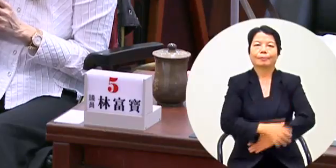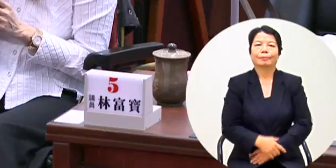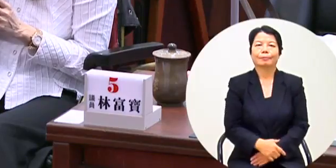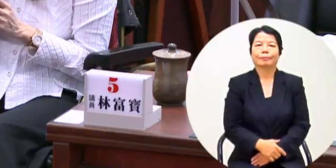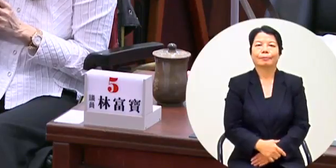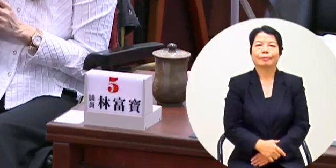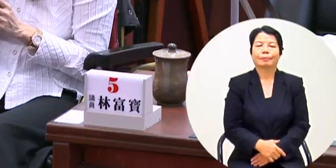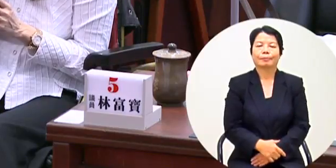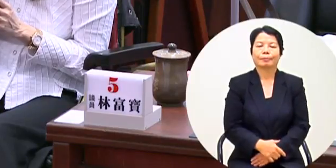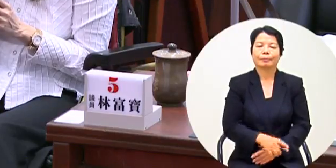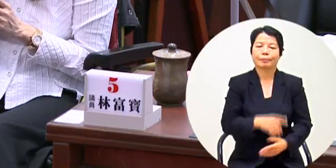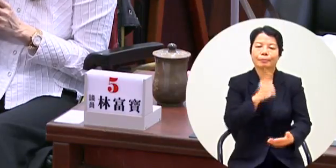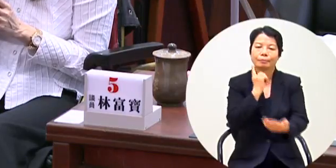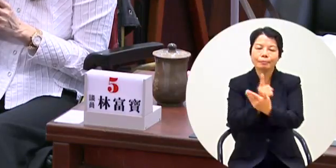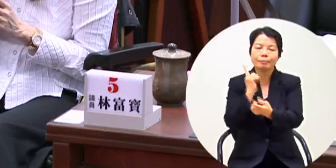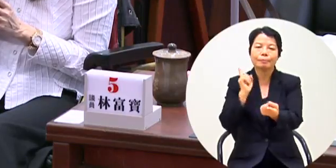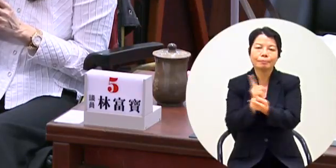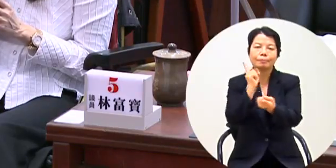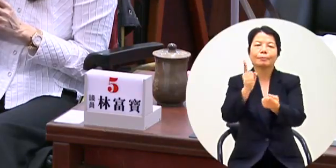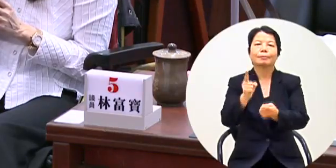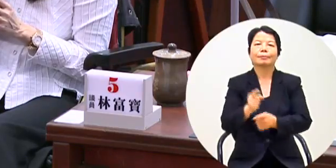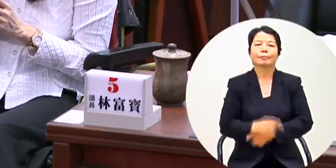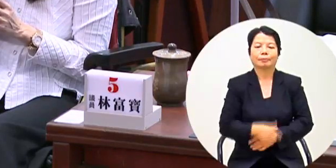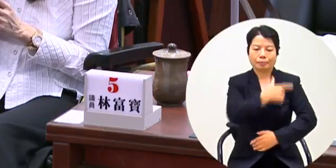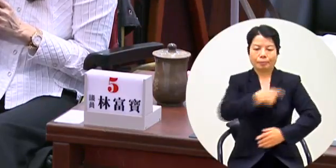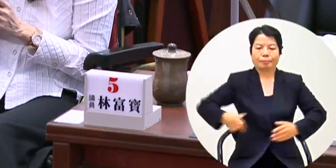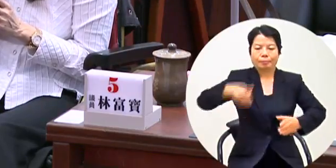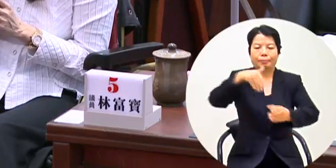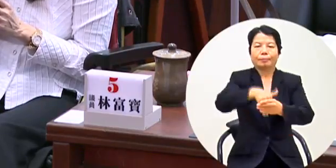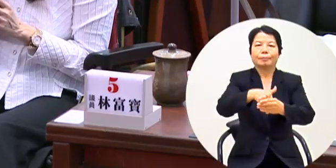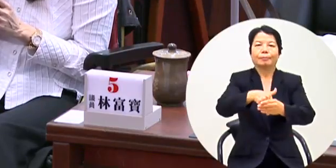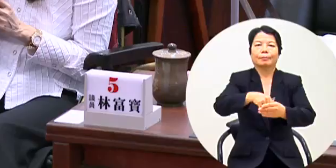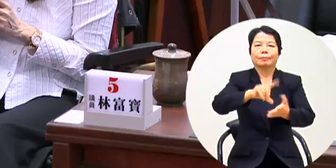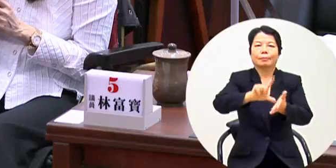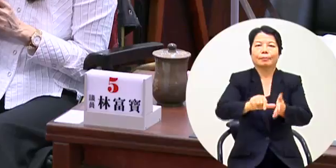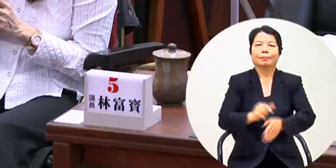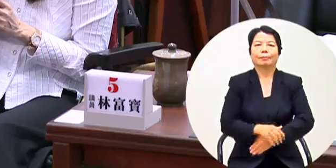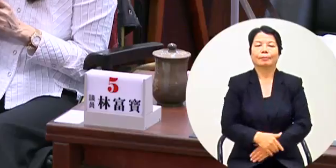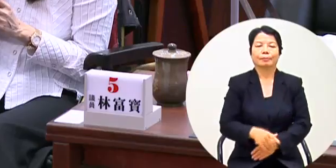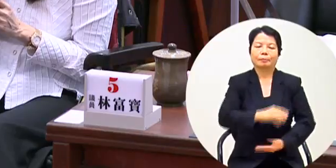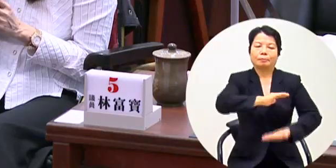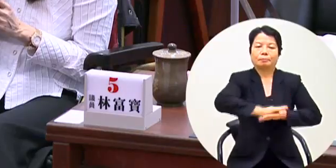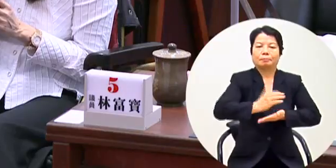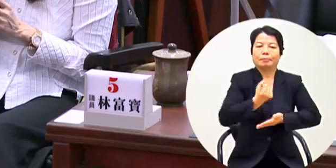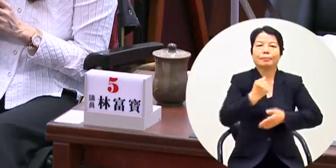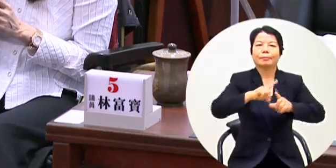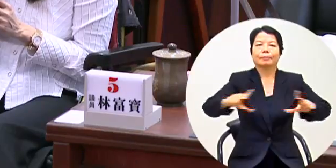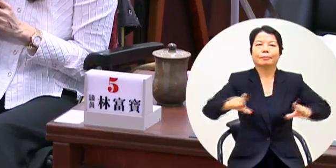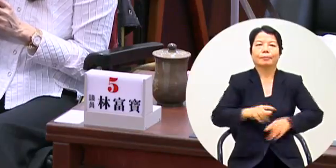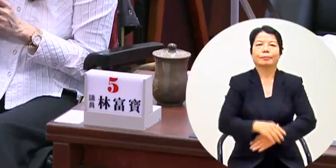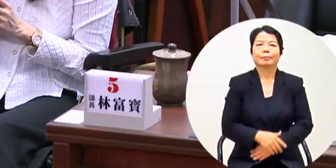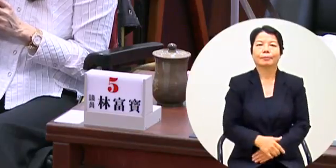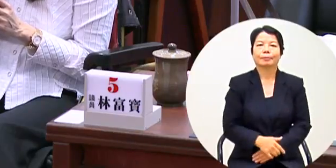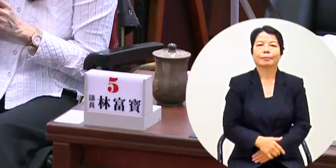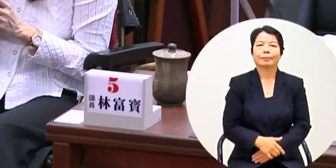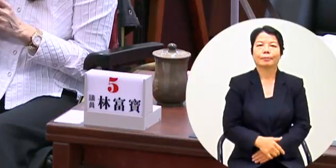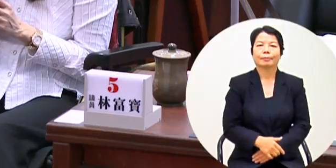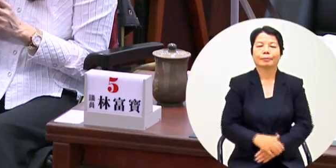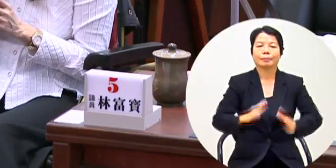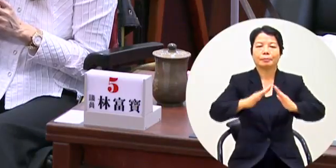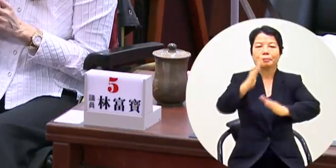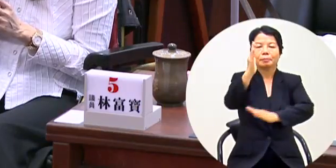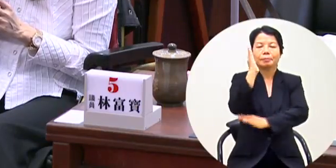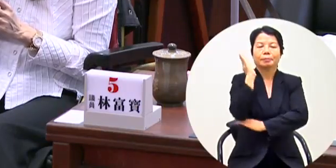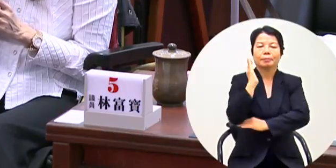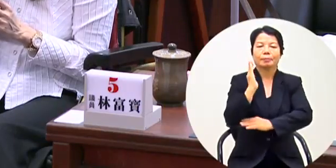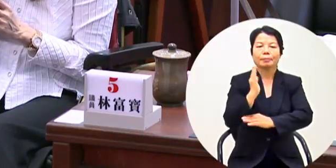个期间都会有非常多的压力，那尤其在我们的市政过程当中，我们要对